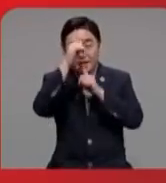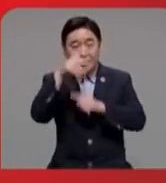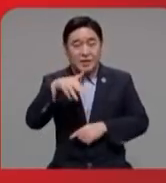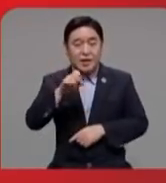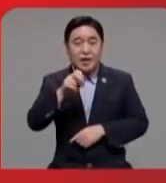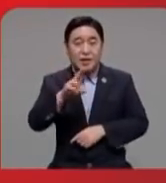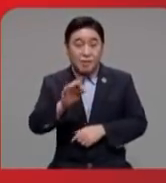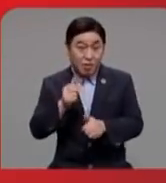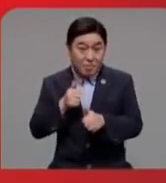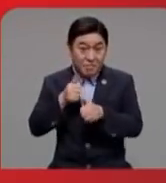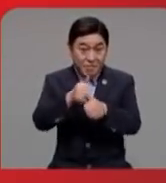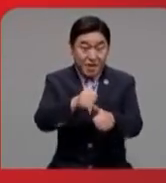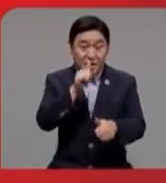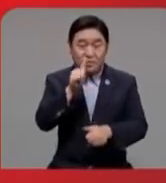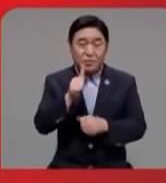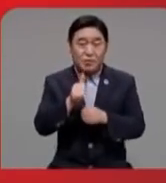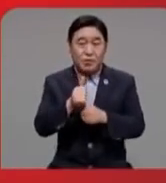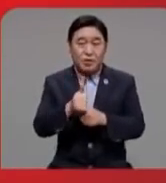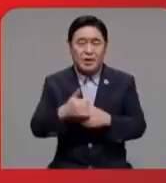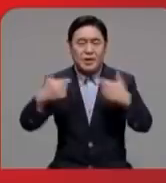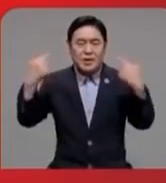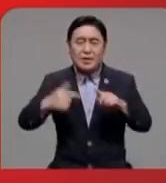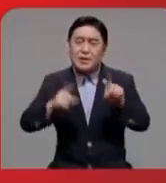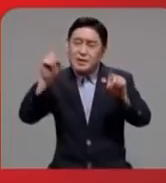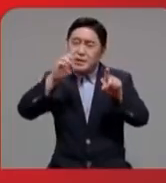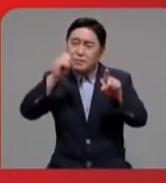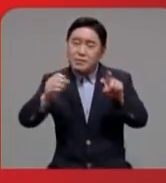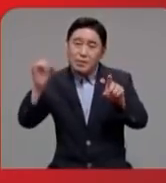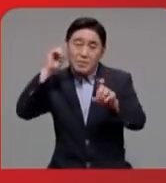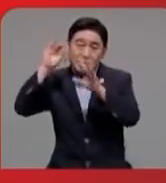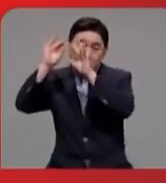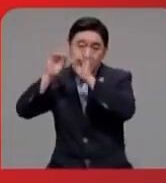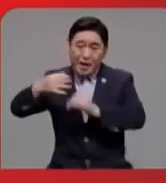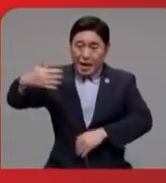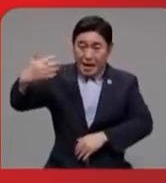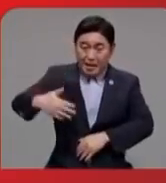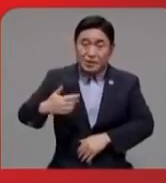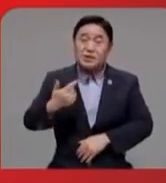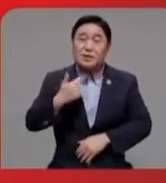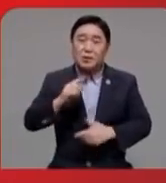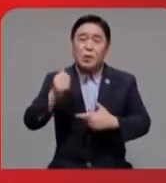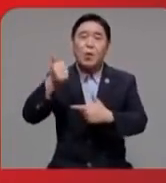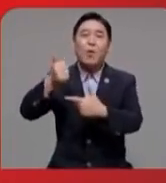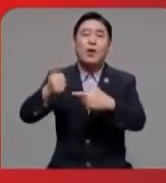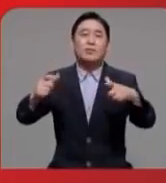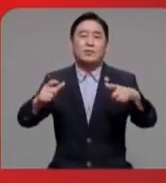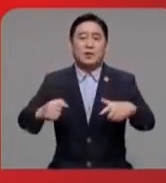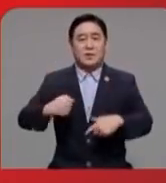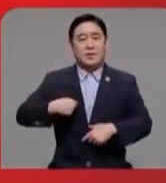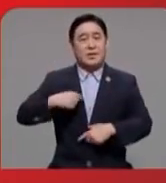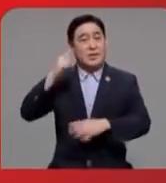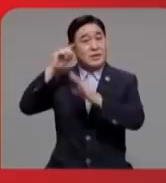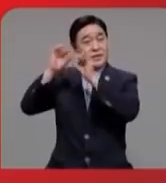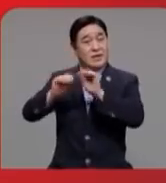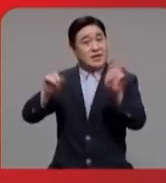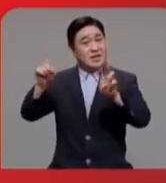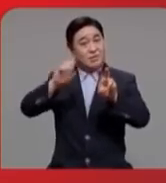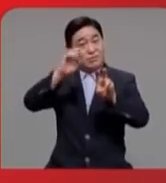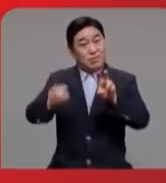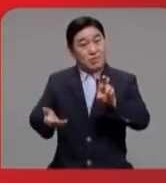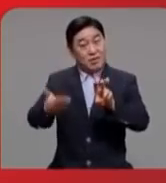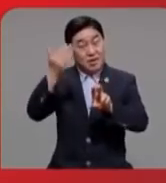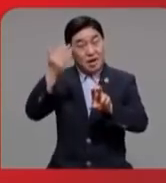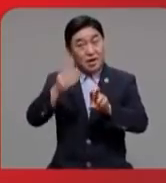수 있고 또 우리가 늘 10% 지지도 못 받던 호남에서 지금 홍준표 지지가 20%